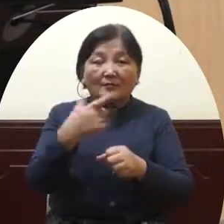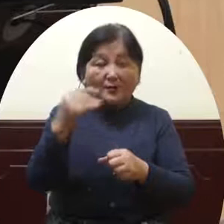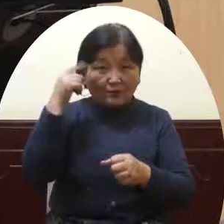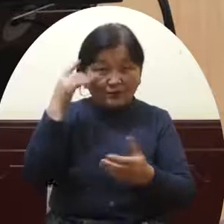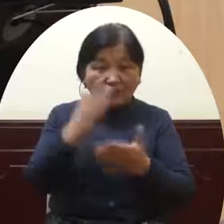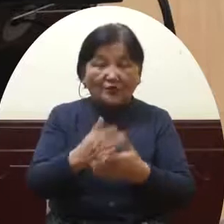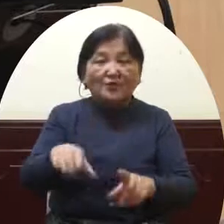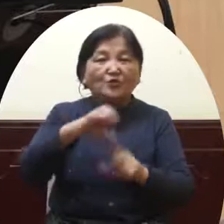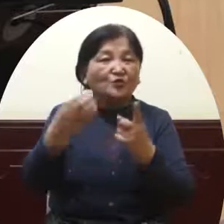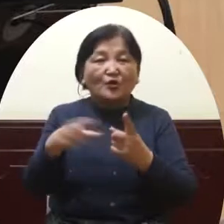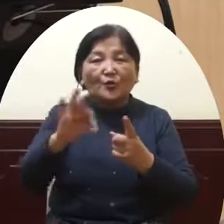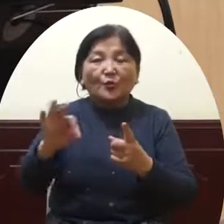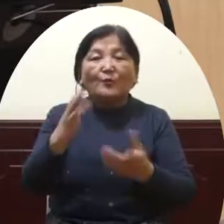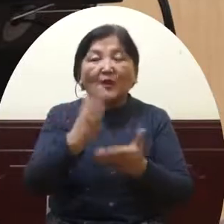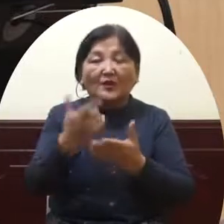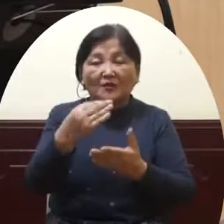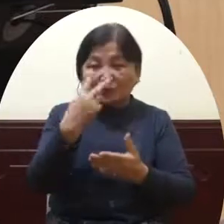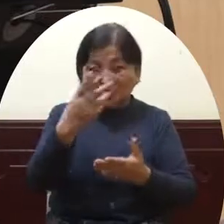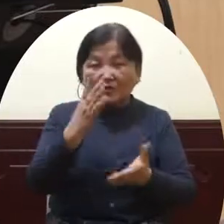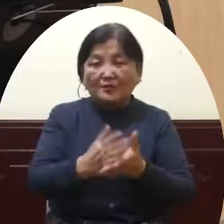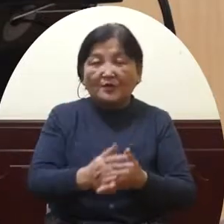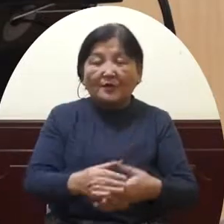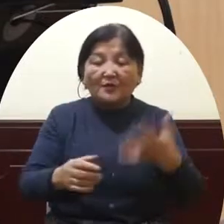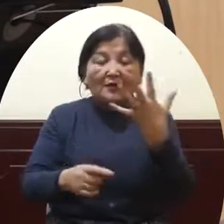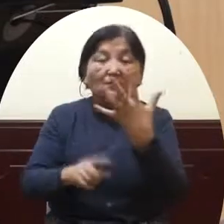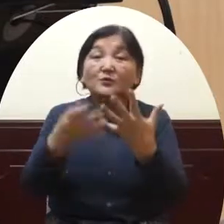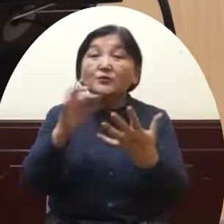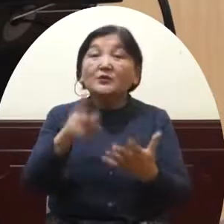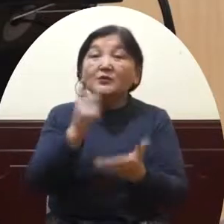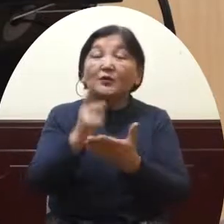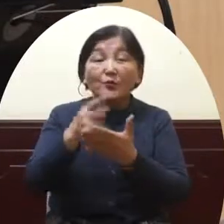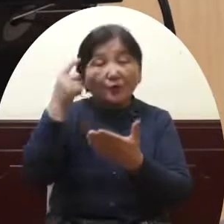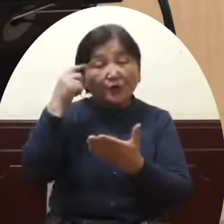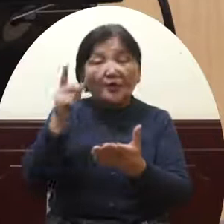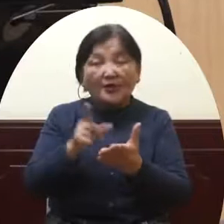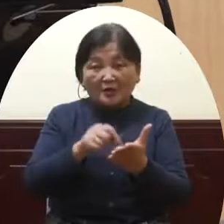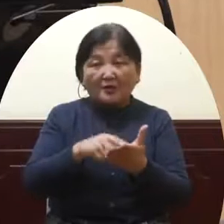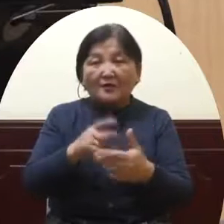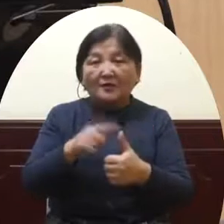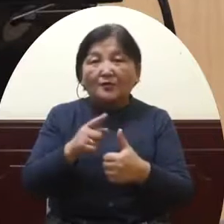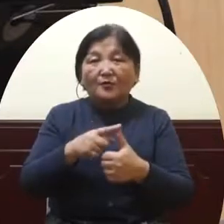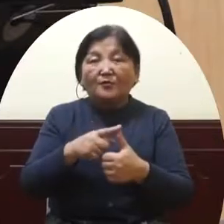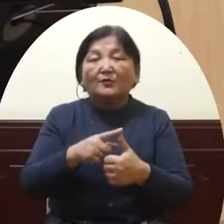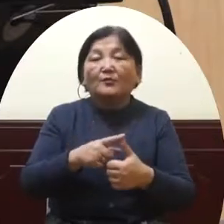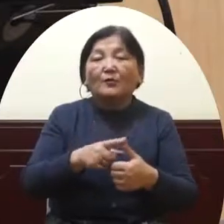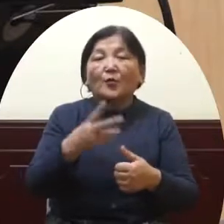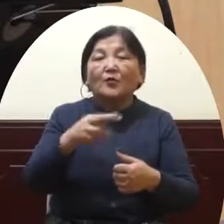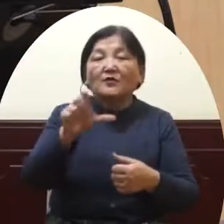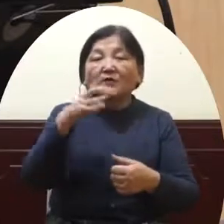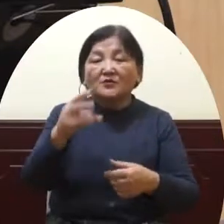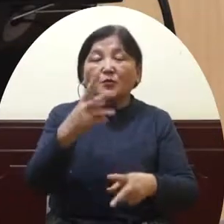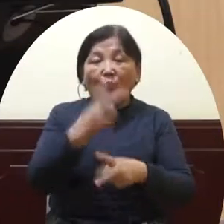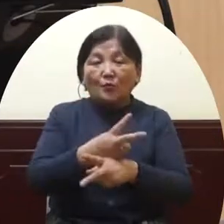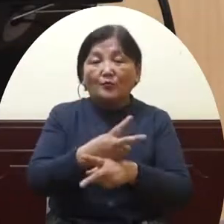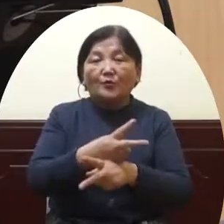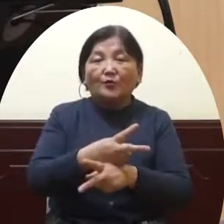байгаа. Ер нь энэ сонгогчийн эрхтэй холбоотойгоор бид нэр 5 зүйлийг бодох хэрэгтэй. Реформ хийх төвшөнд. Нэгдүгээрт нь энэ үндсэн хууль болон